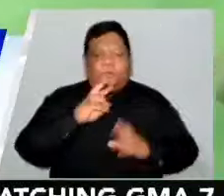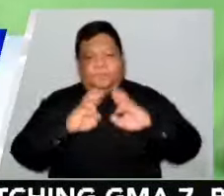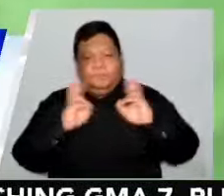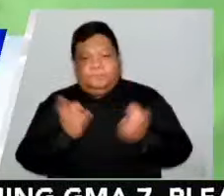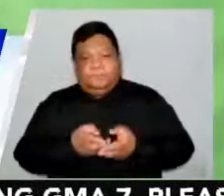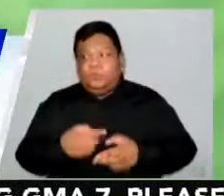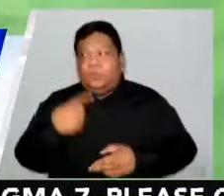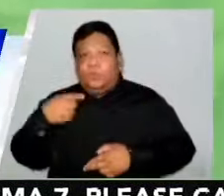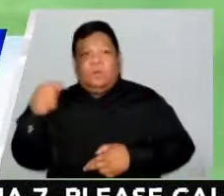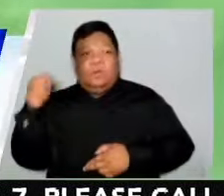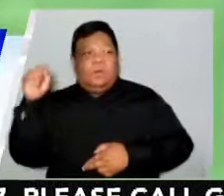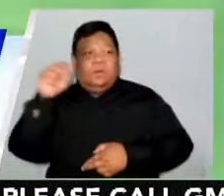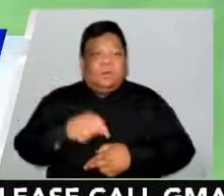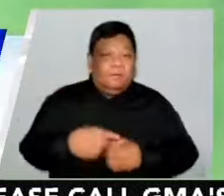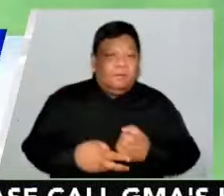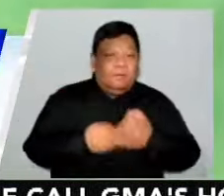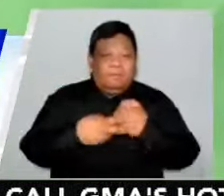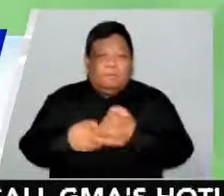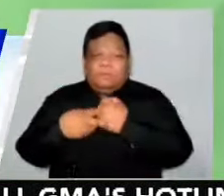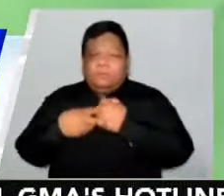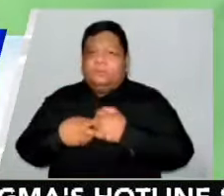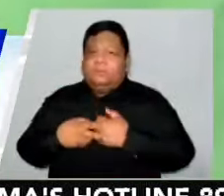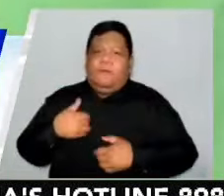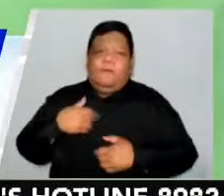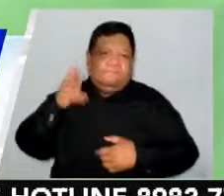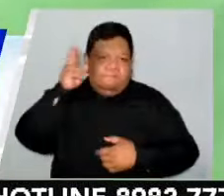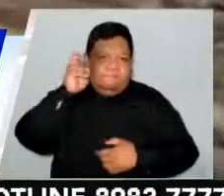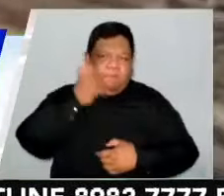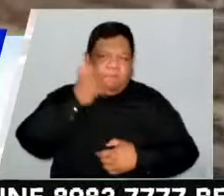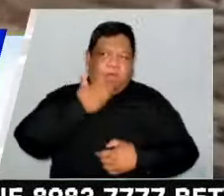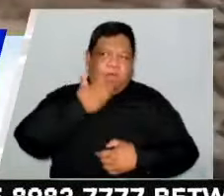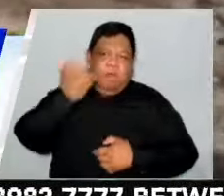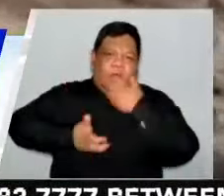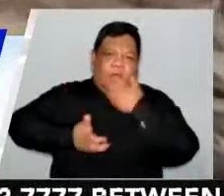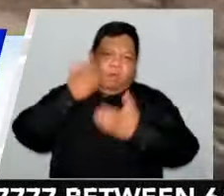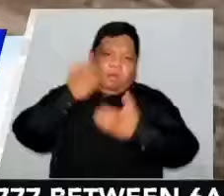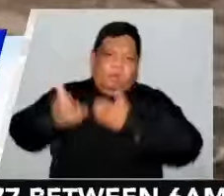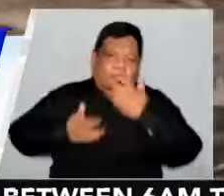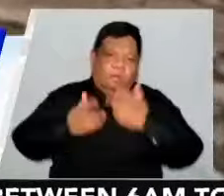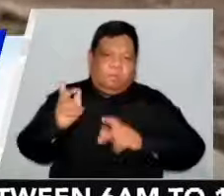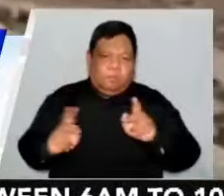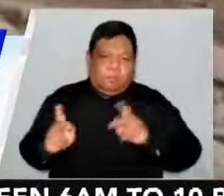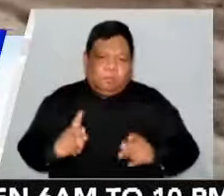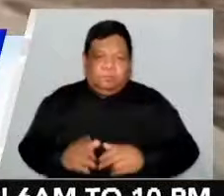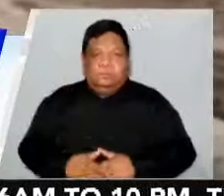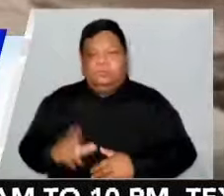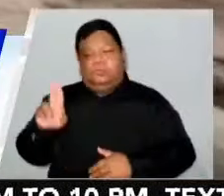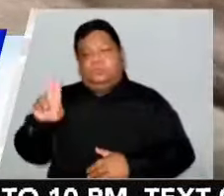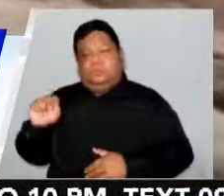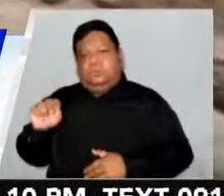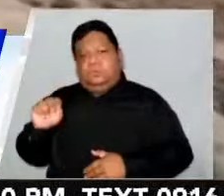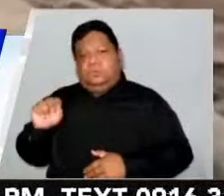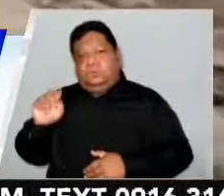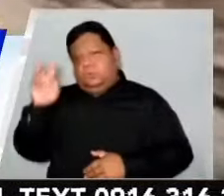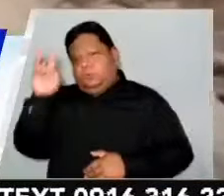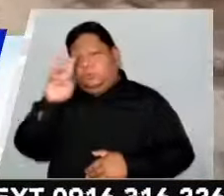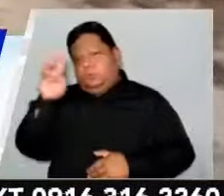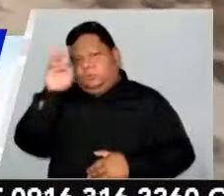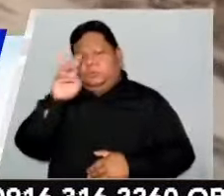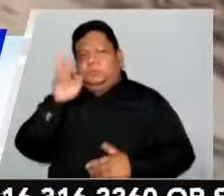pa raw ang sigaw ng ilang nasa ilalim ng lupa. Ayon sa United Nations, pinangangambahang mahigit 600 ang